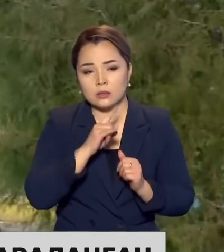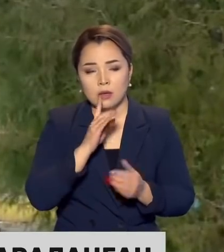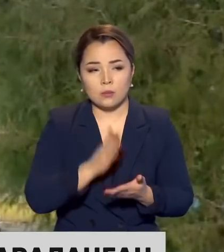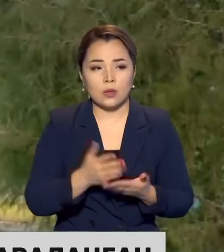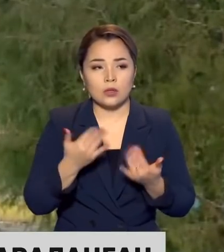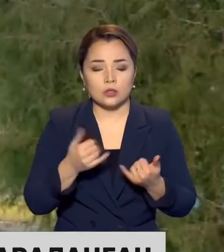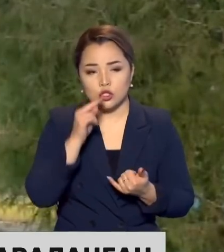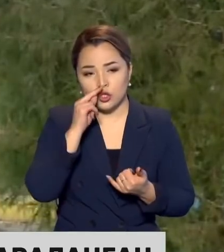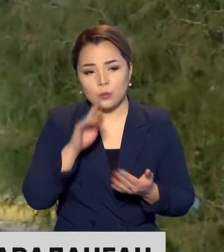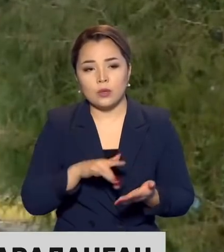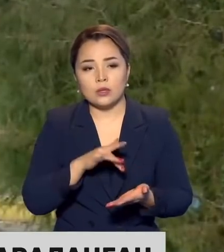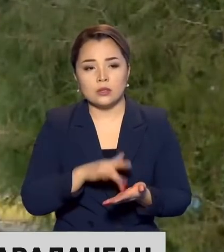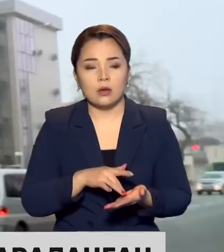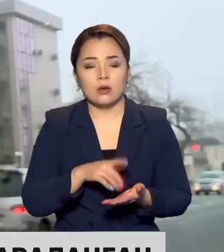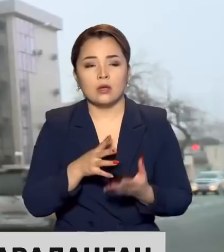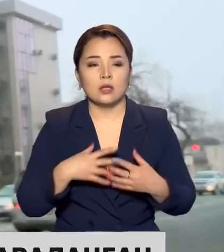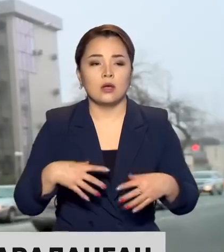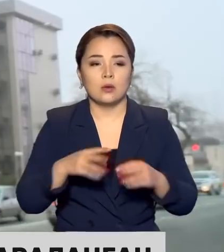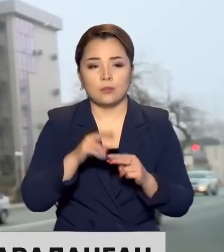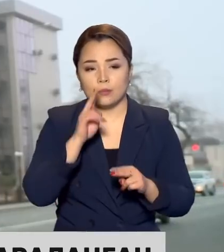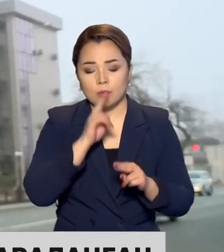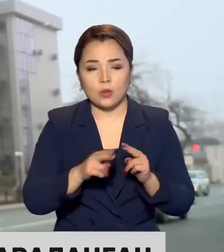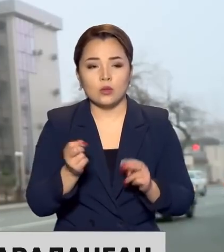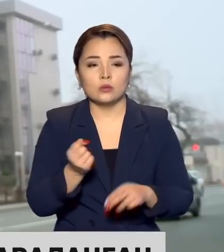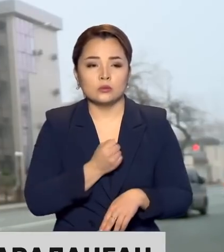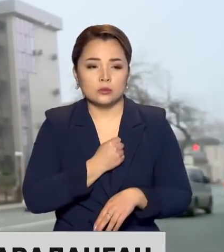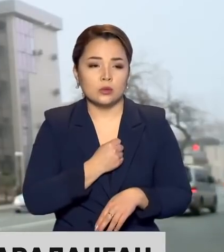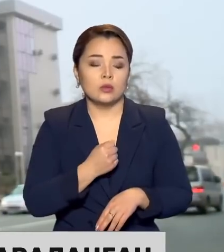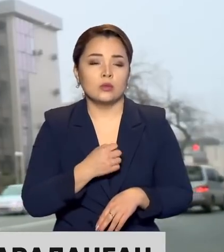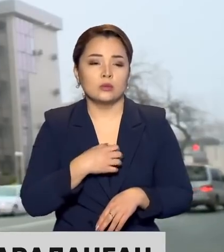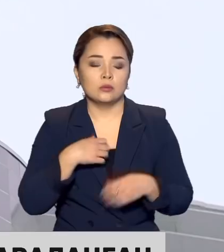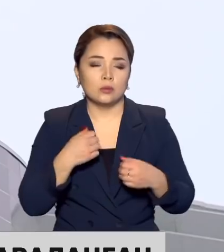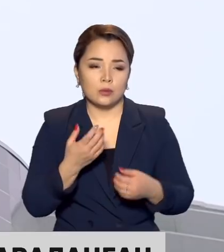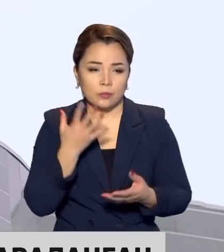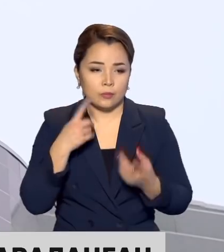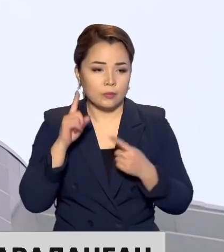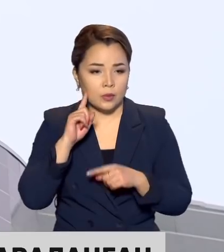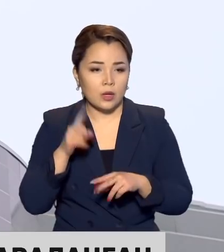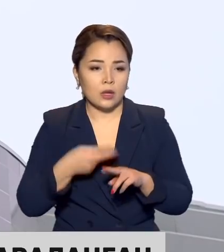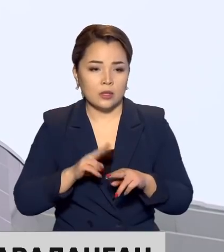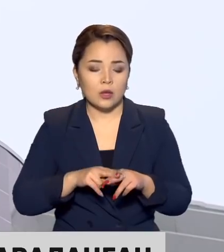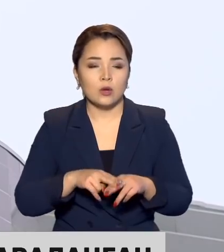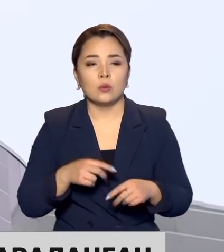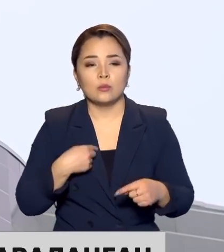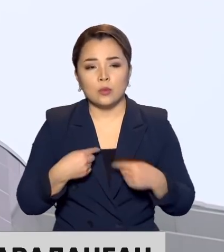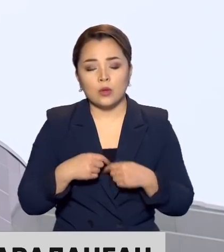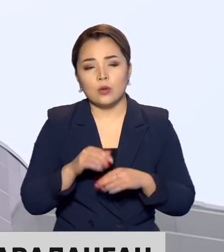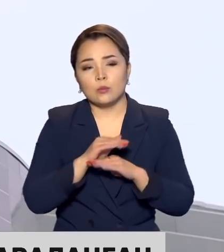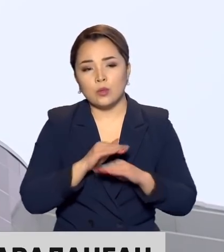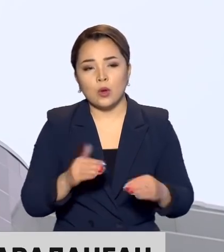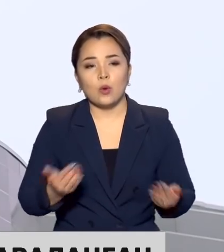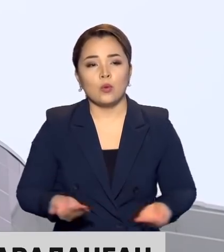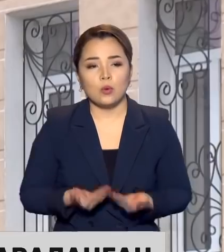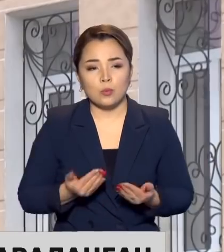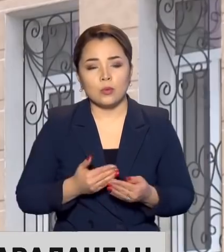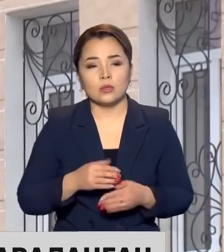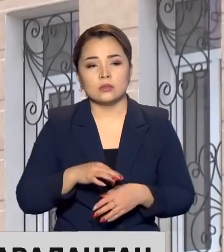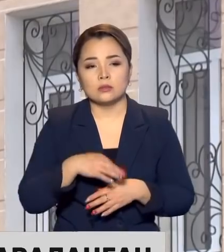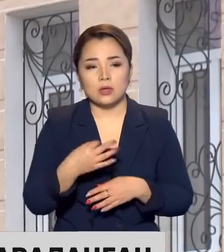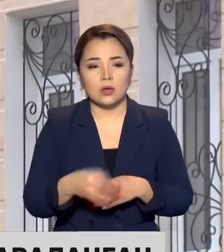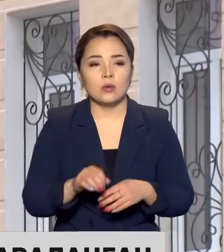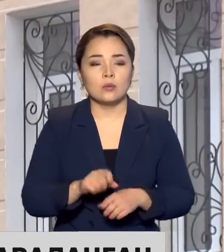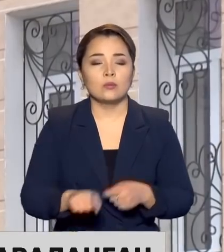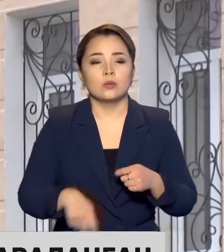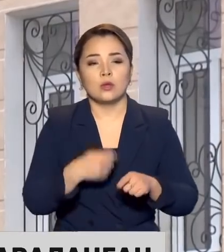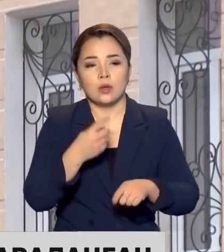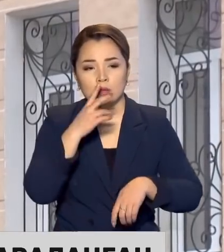жұртшылығыда бүгін озақтарынан айырған отбасылардың қайғысына ортақтасып, бейбіт өмірімізге қиянат жасағандардың ісін айыптады.